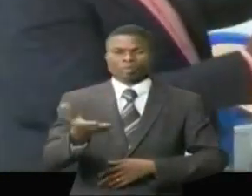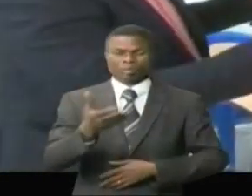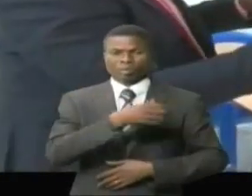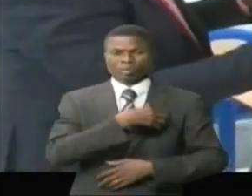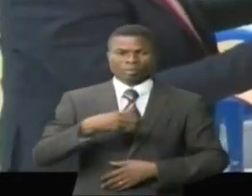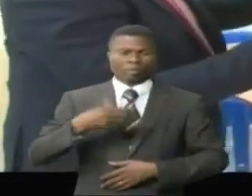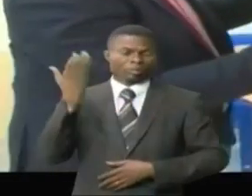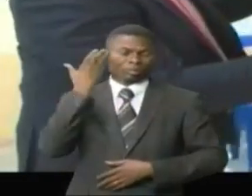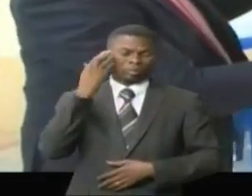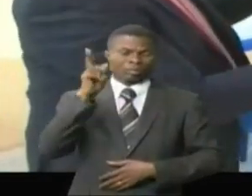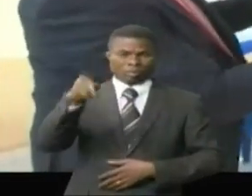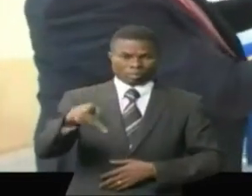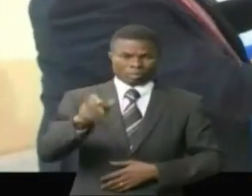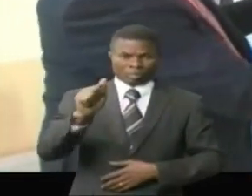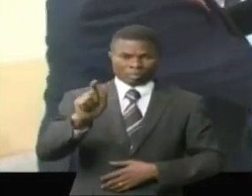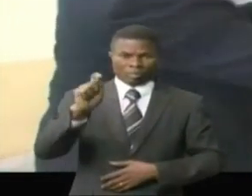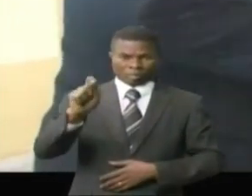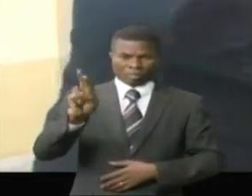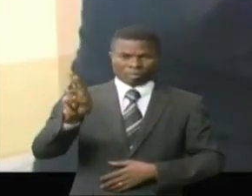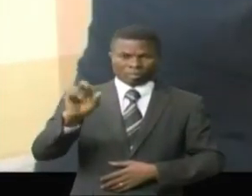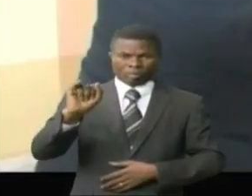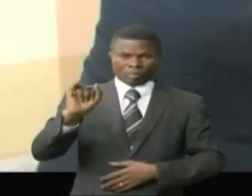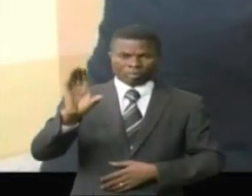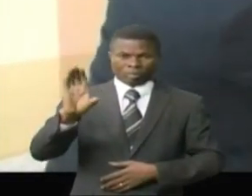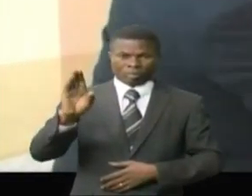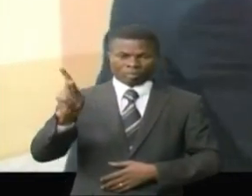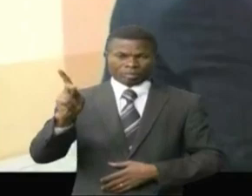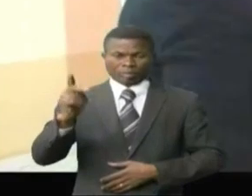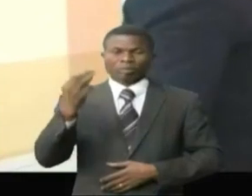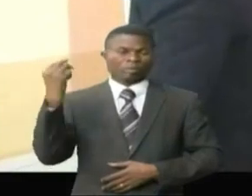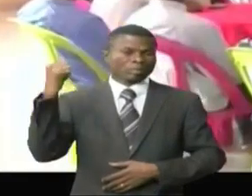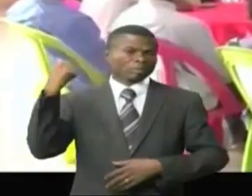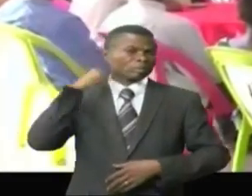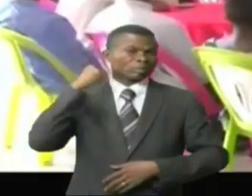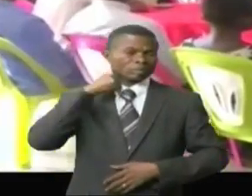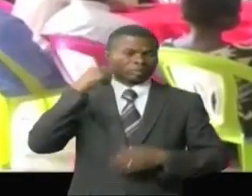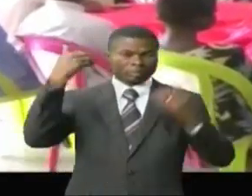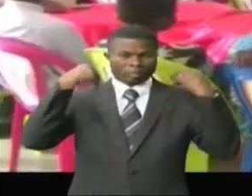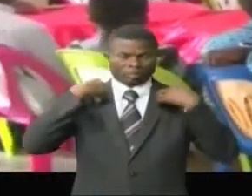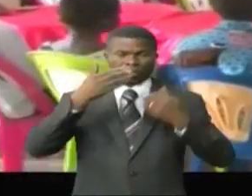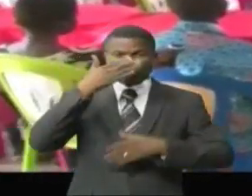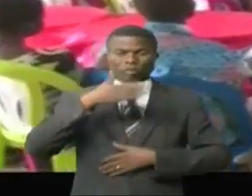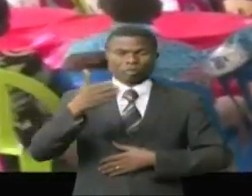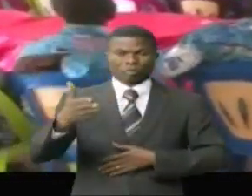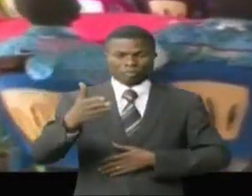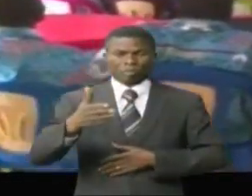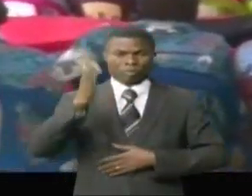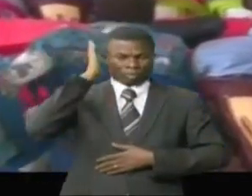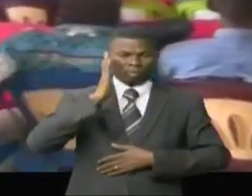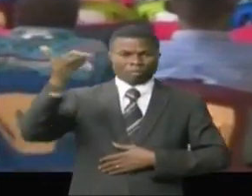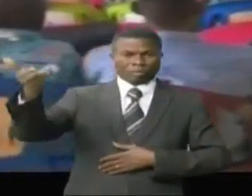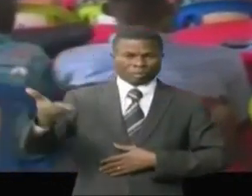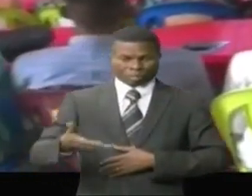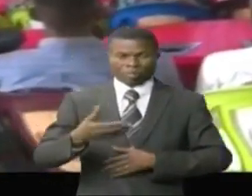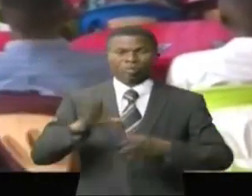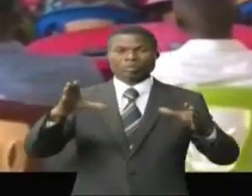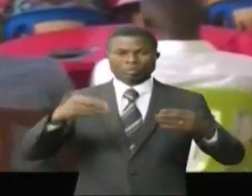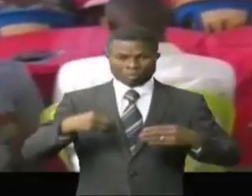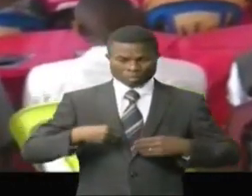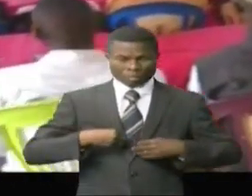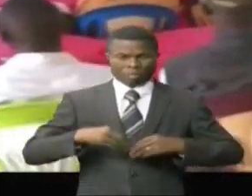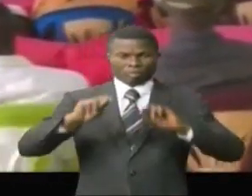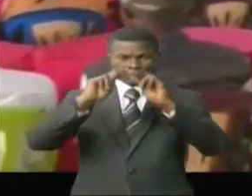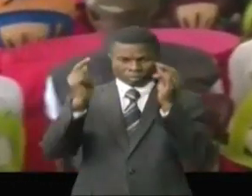Mukendi Makanda, dans la salle professeur Cham. Le médecin-chef des zones de santé de Dibindi, dans son mot de bienvenue, a confirmé que le